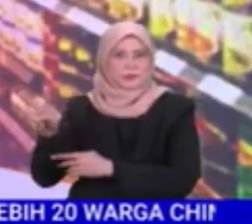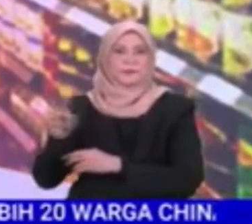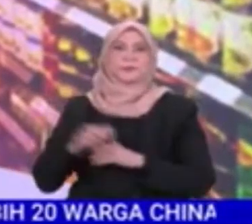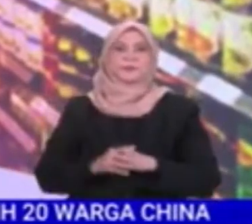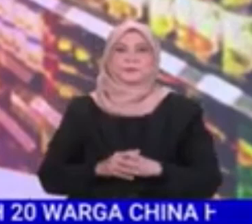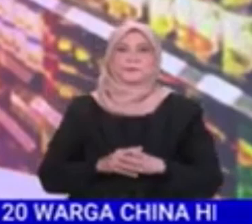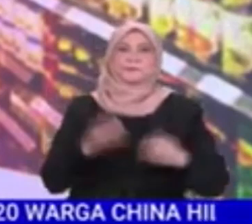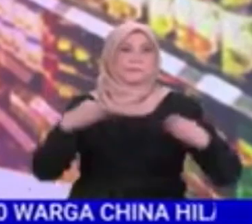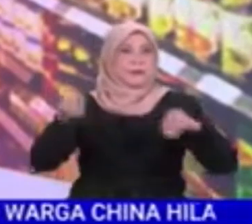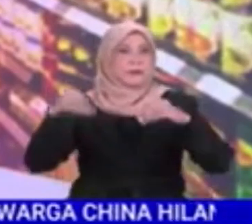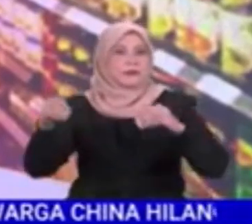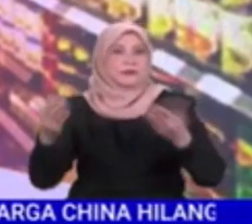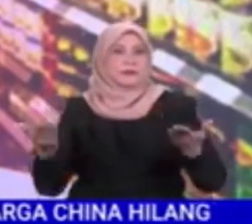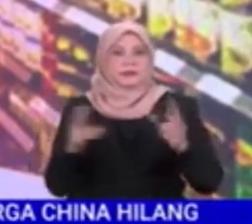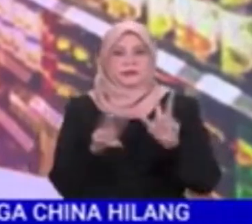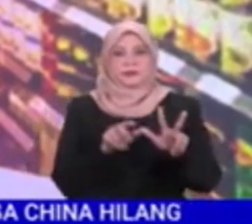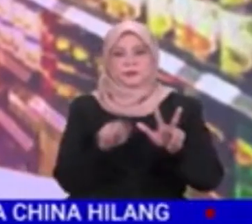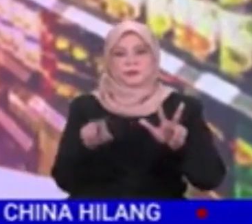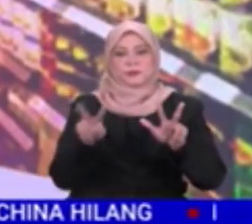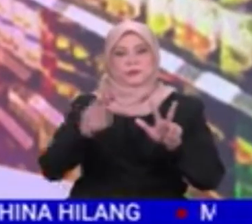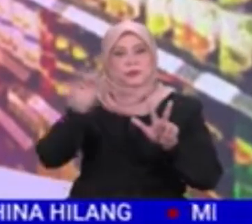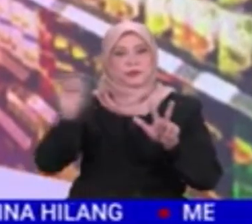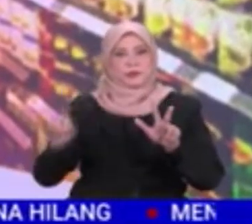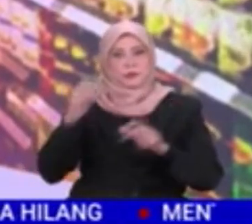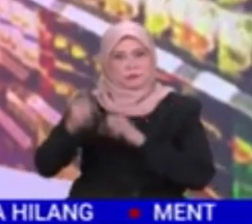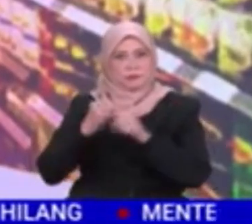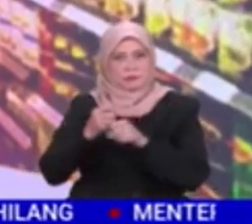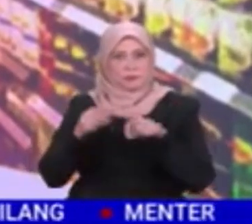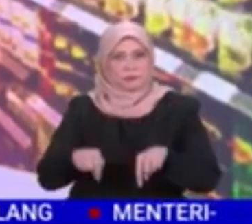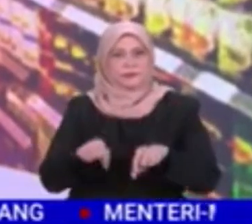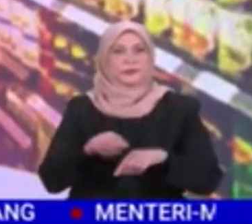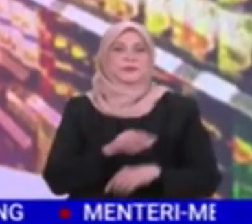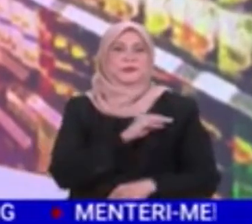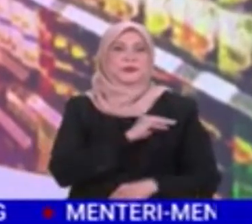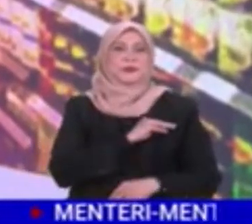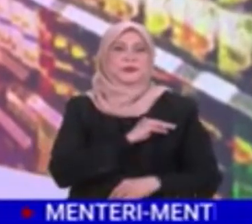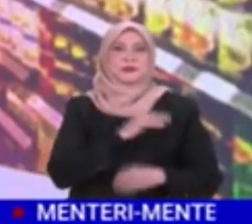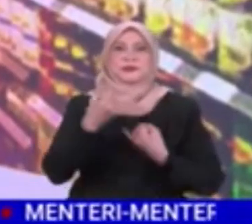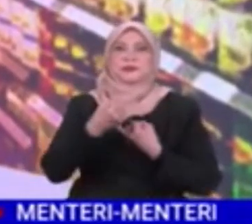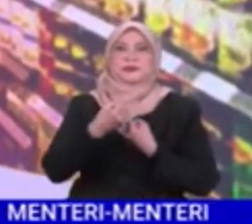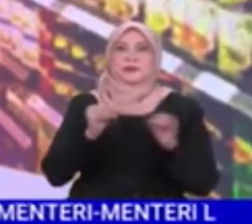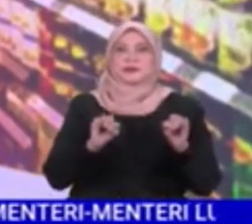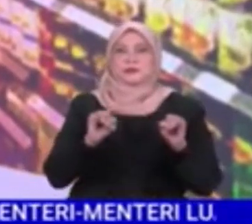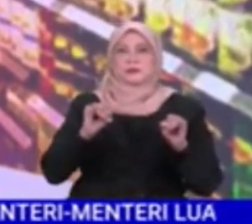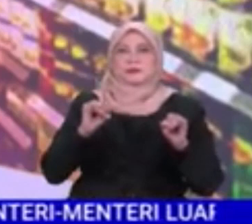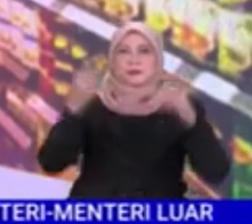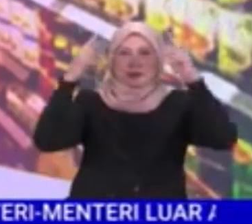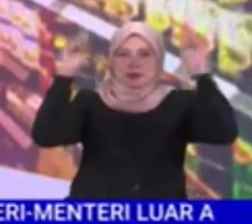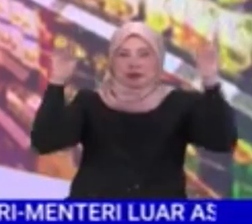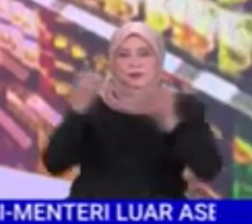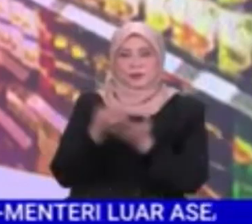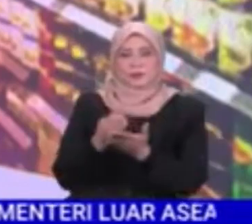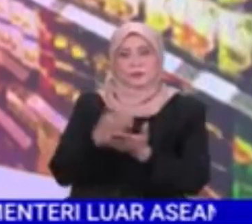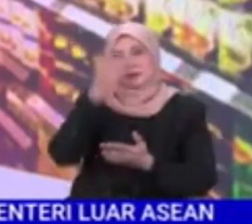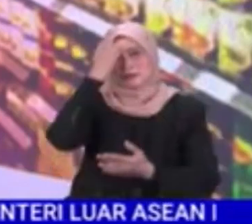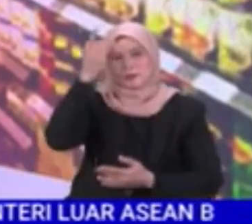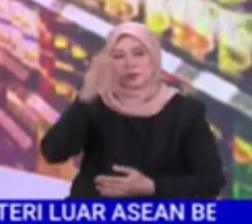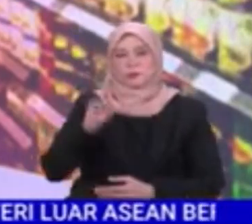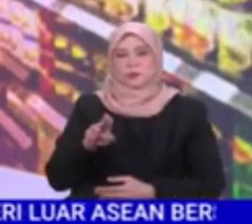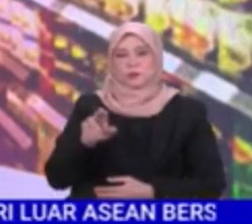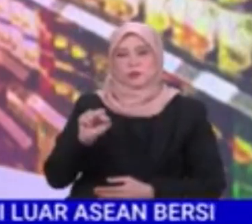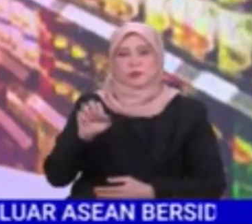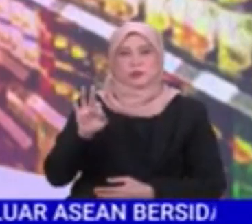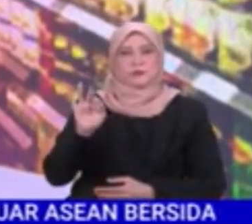jangkaan pasaran sebanyak tiga perbelan dua peratus tahun ini menteri di jabatan Perdana Menteri Ekonomi Datuk Sri Mustafa Muhammad